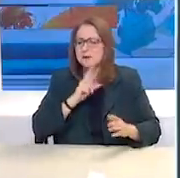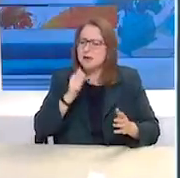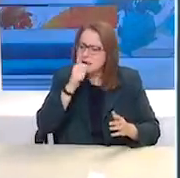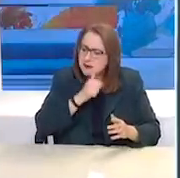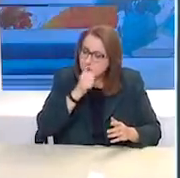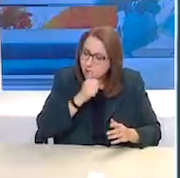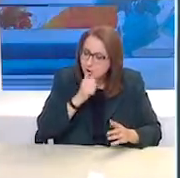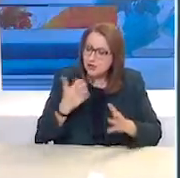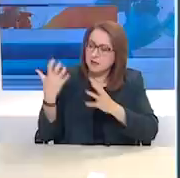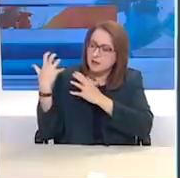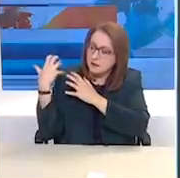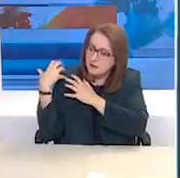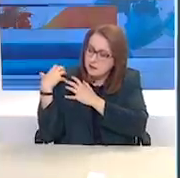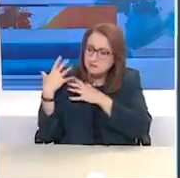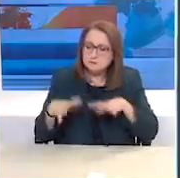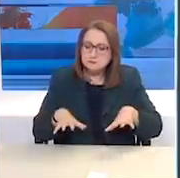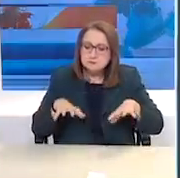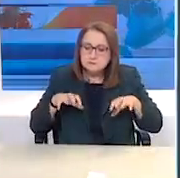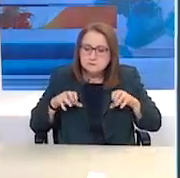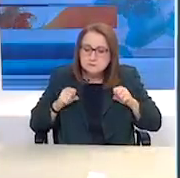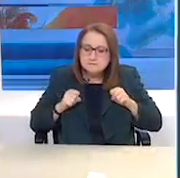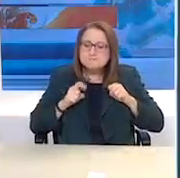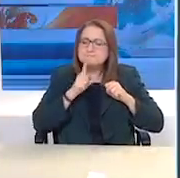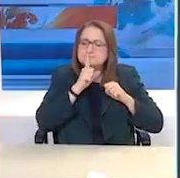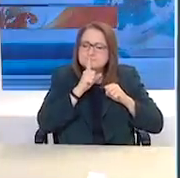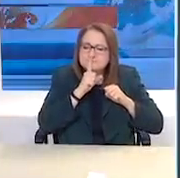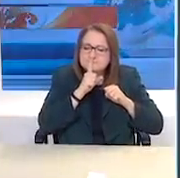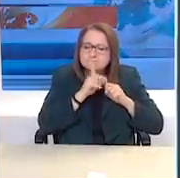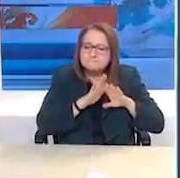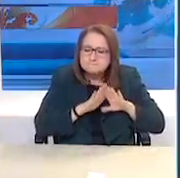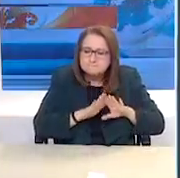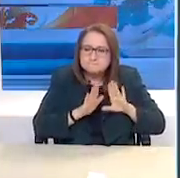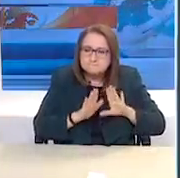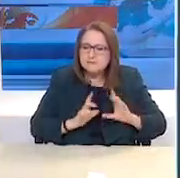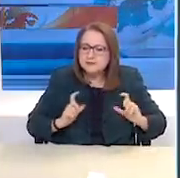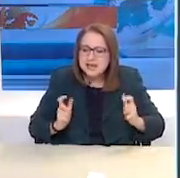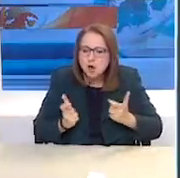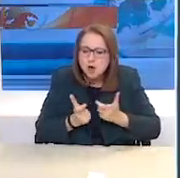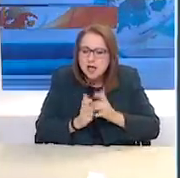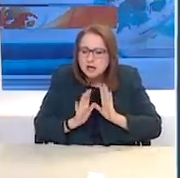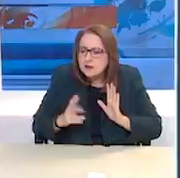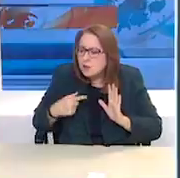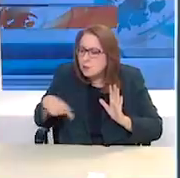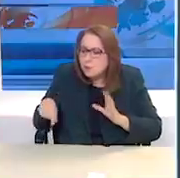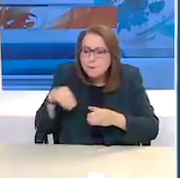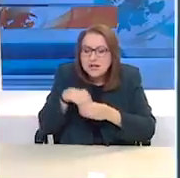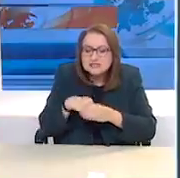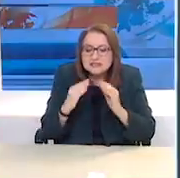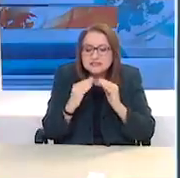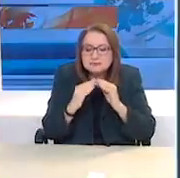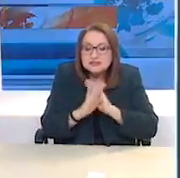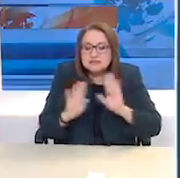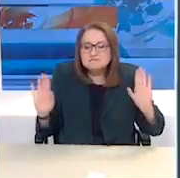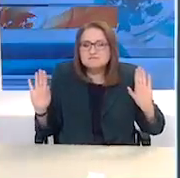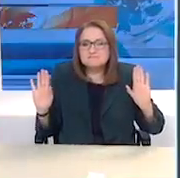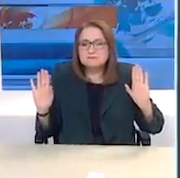με περισσή καρτερικότητα θα το περάσουμε στο σπίτι με τους συνανθρώπους μας, με την οικογένειά μας, με τους ανθρώπους που μένουμε μαζί. Ούτε στους